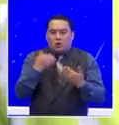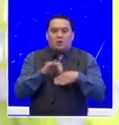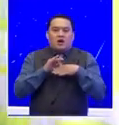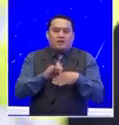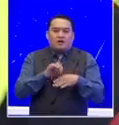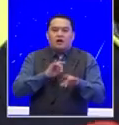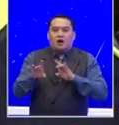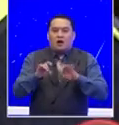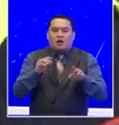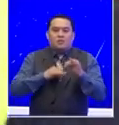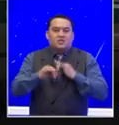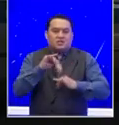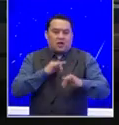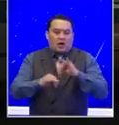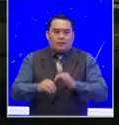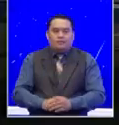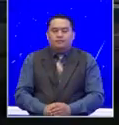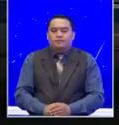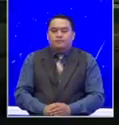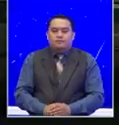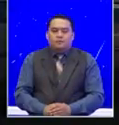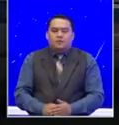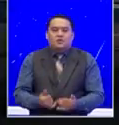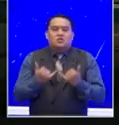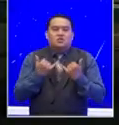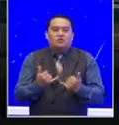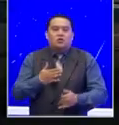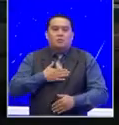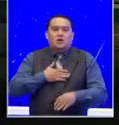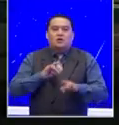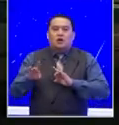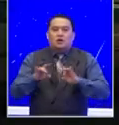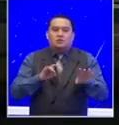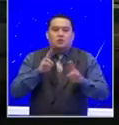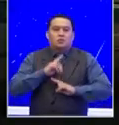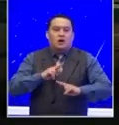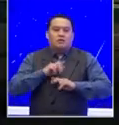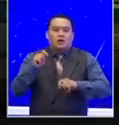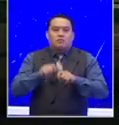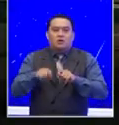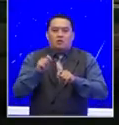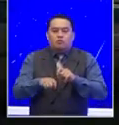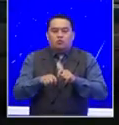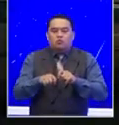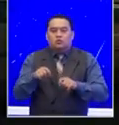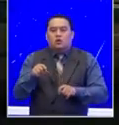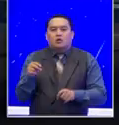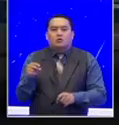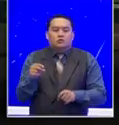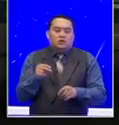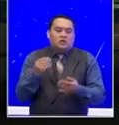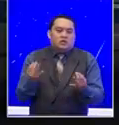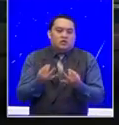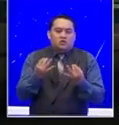проводится разъяснительная беседа. В основном мы проводим разъяснительную беседу, проверяем пропуска и документы. Также